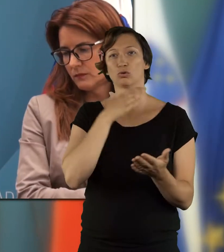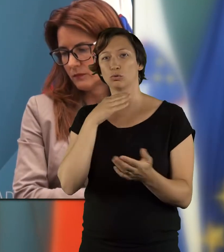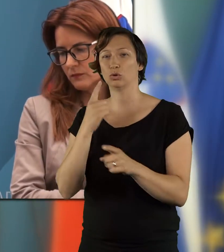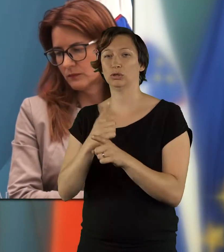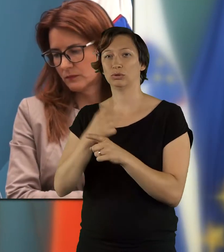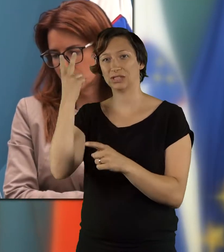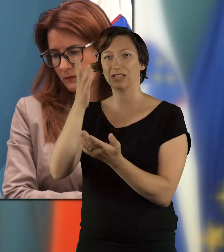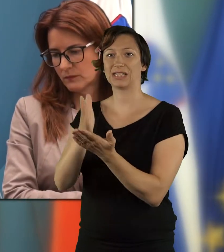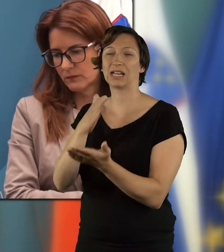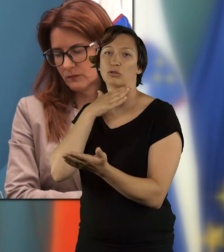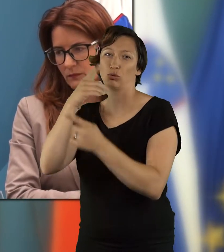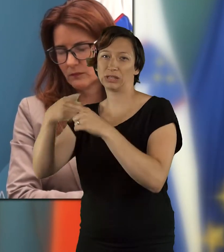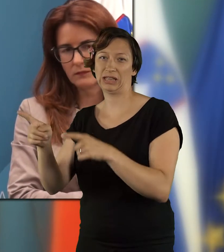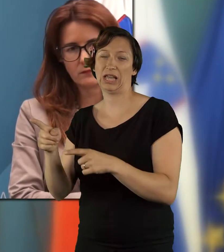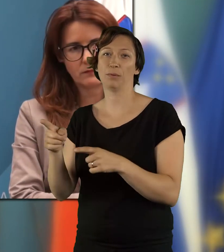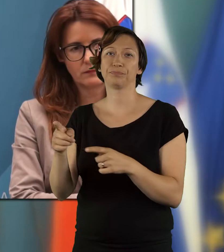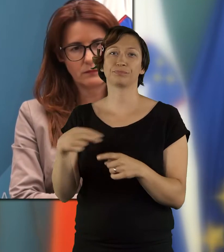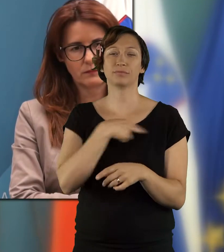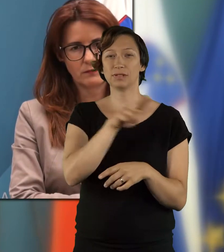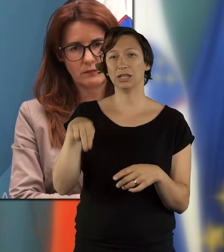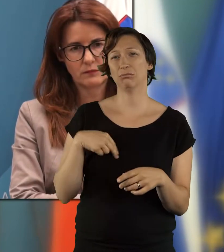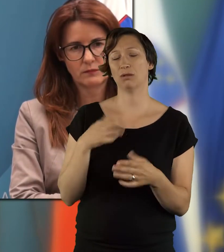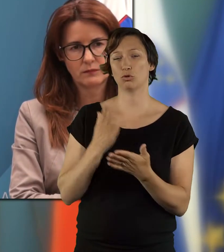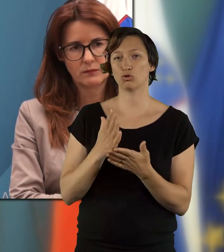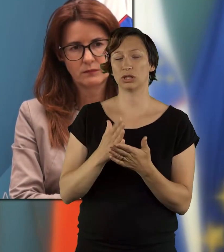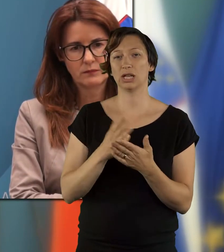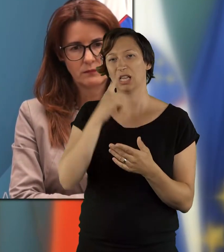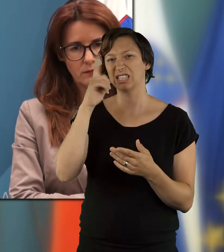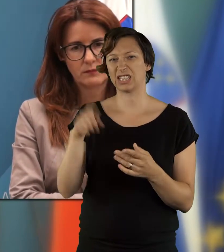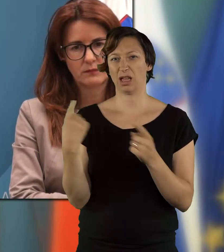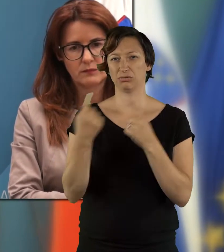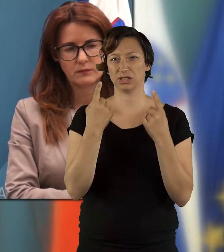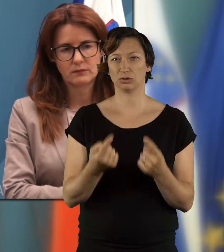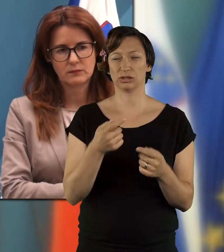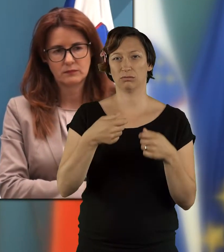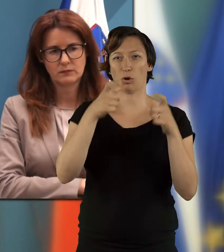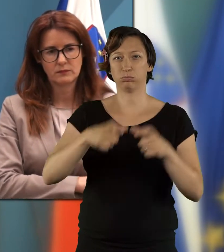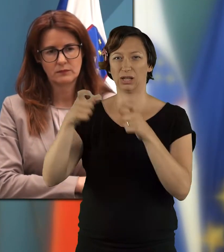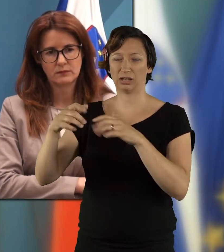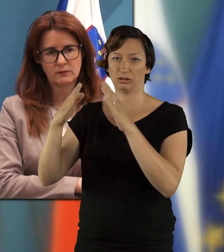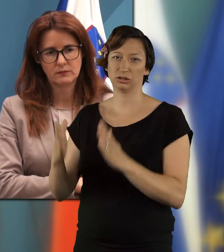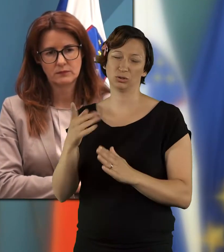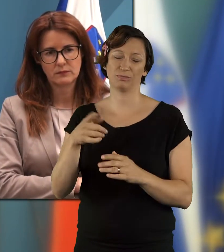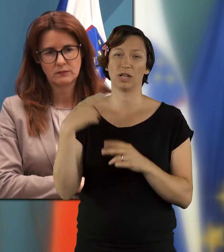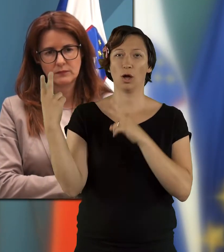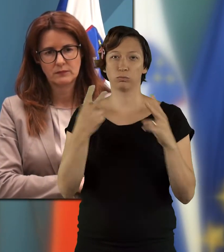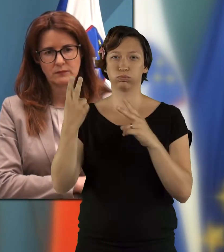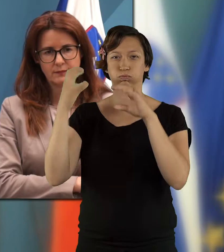kot seveda srednješolskem delu, ker imamo že sicer precej slabo stanje nekaterih objektov, je to